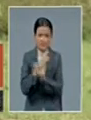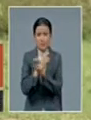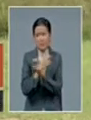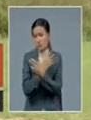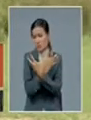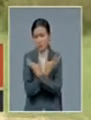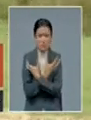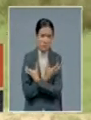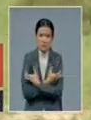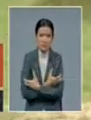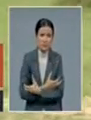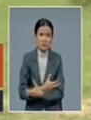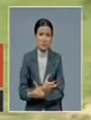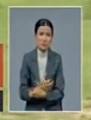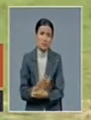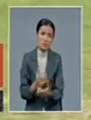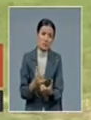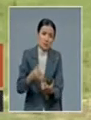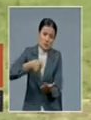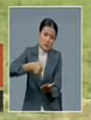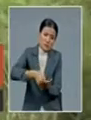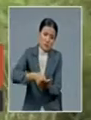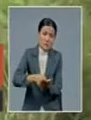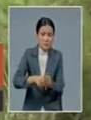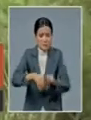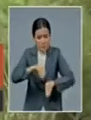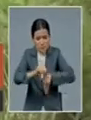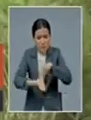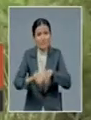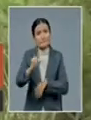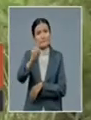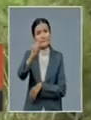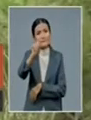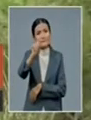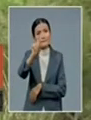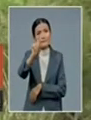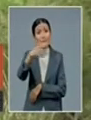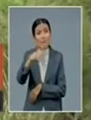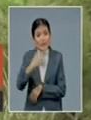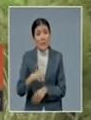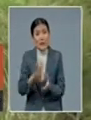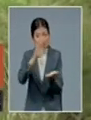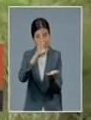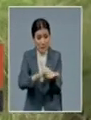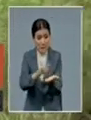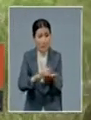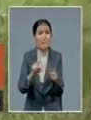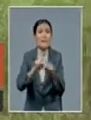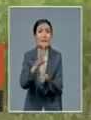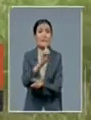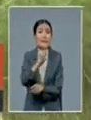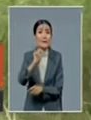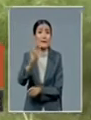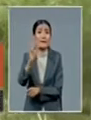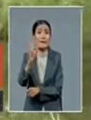แย่ลงเรื่อยๆจนไม่สามารถที่จะลุกขึ้นยืนได้เจ้าหน้าที่ก็ได้เก็บยีนของมันเอาไว้นะครับแล้วก็คาดหวังว่าเทคโนโลยีในอนาคตเนี่ย